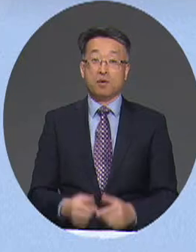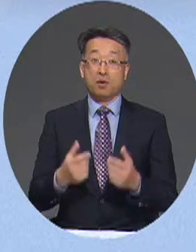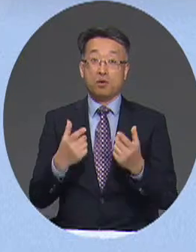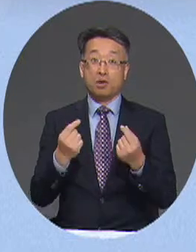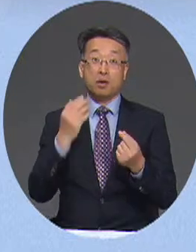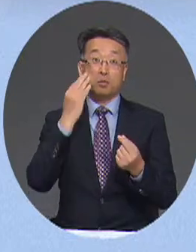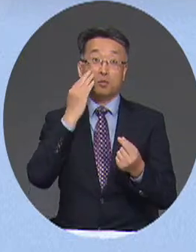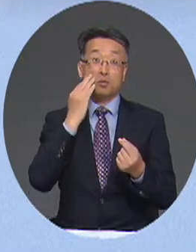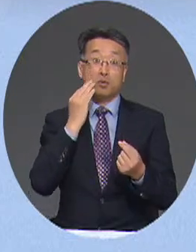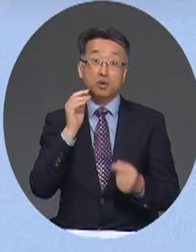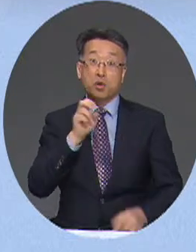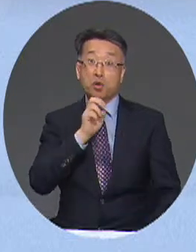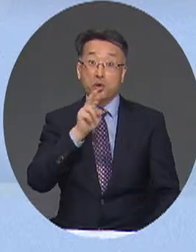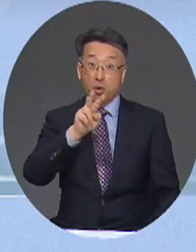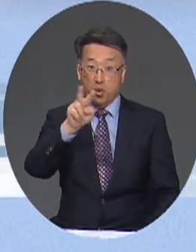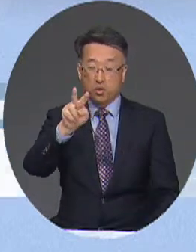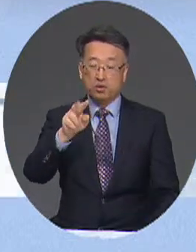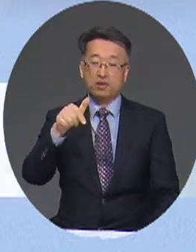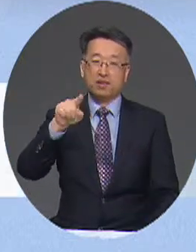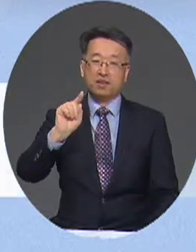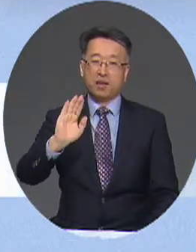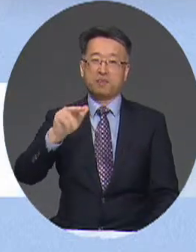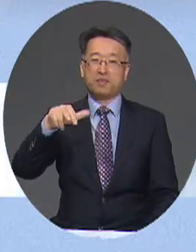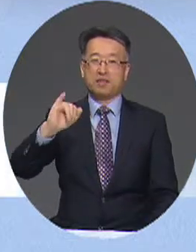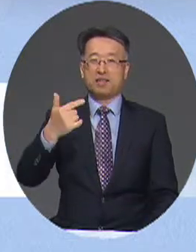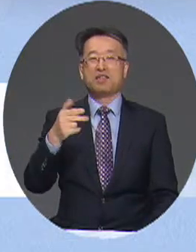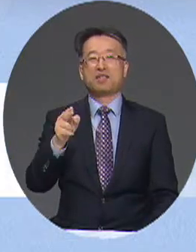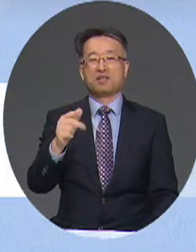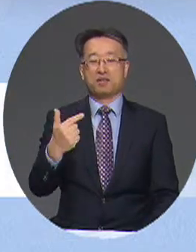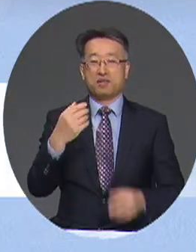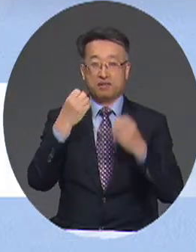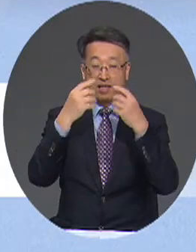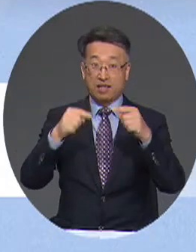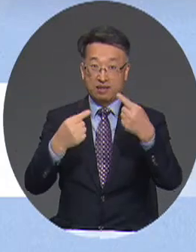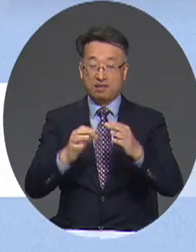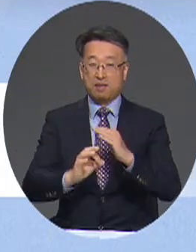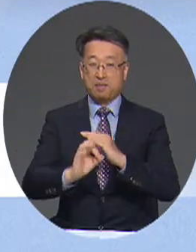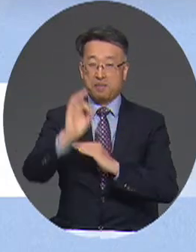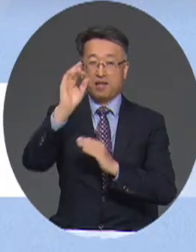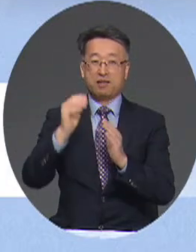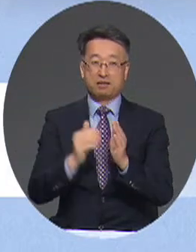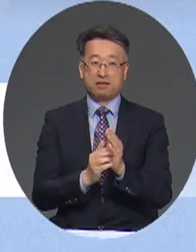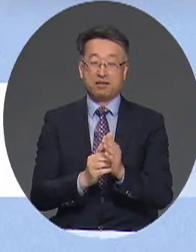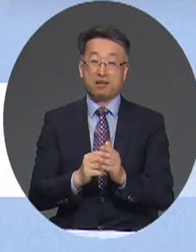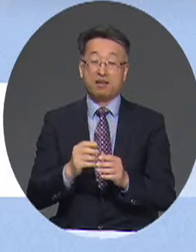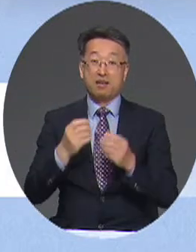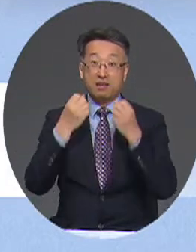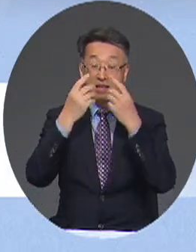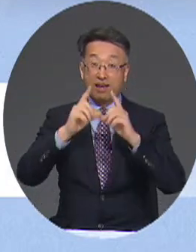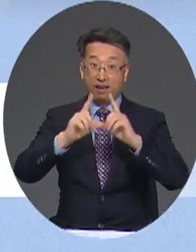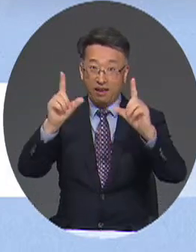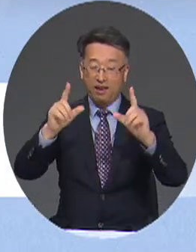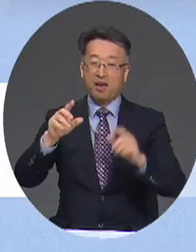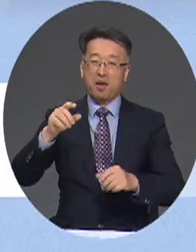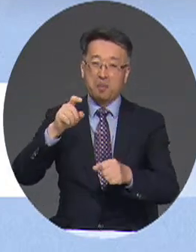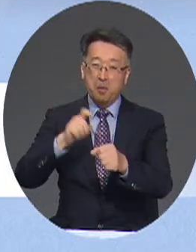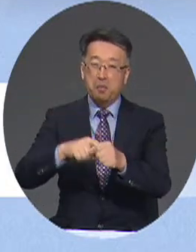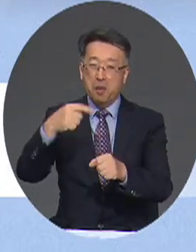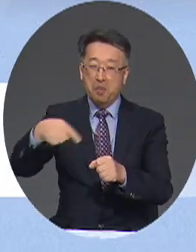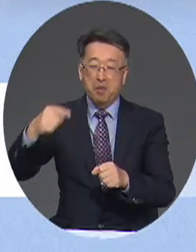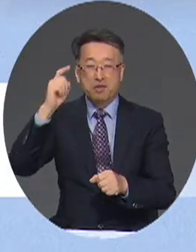이렇게 푸른 용의 해, 갑진년 새해가 밝았습니다. 새해가 되면 새해 다짐이나 목표, 소망을 생각하게